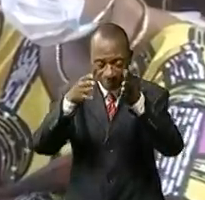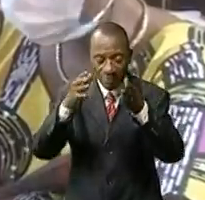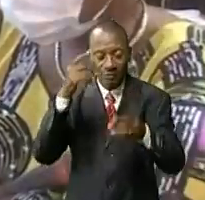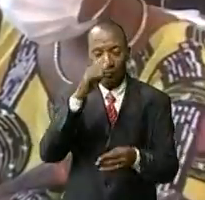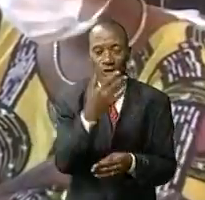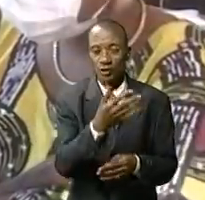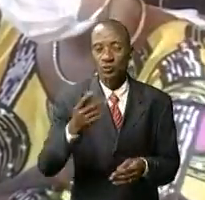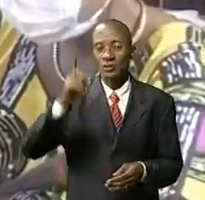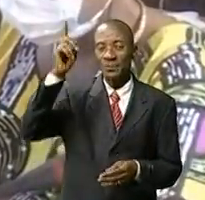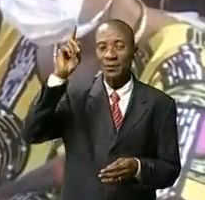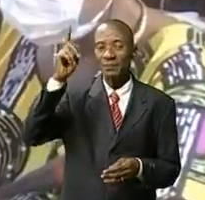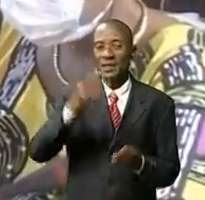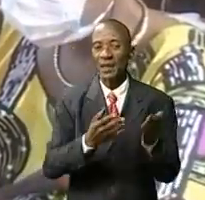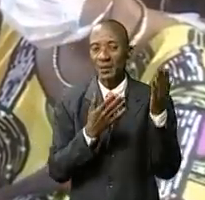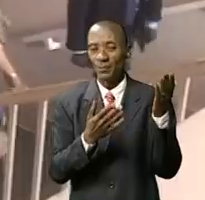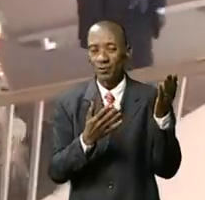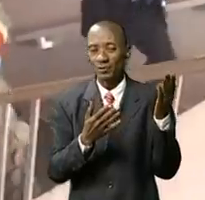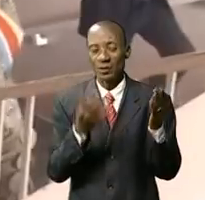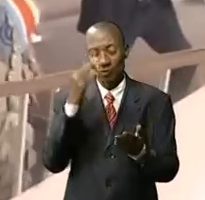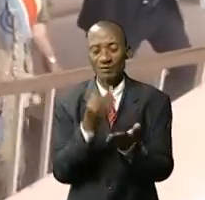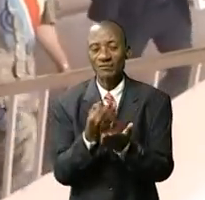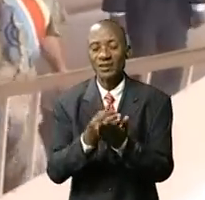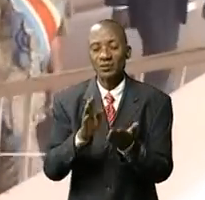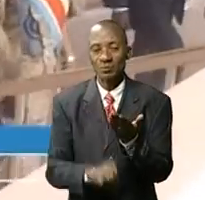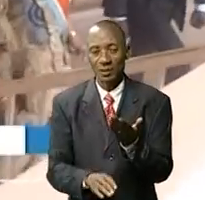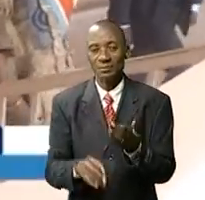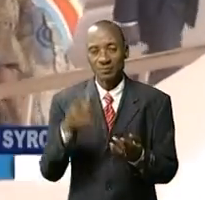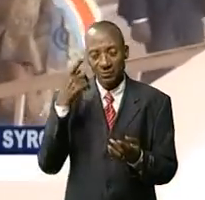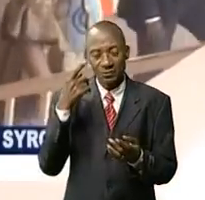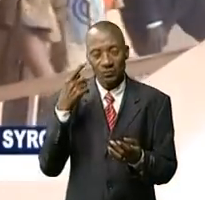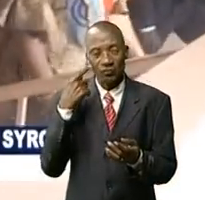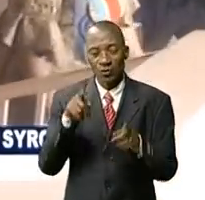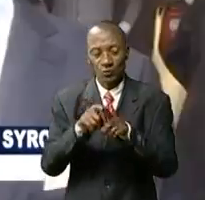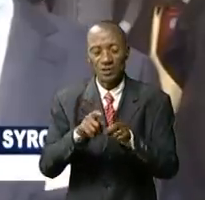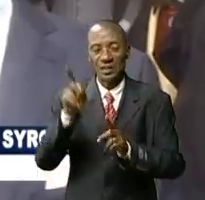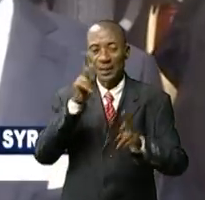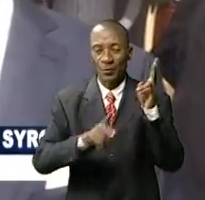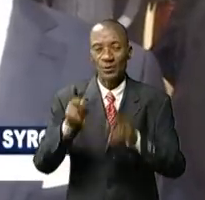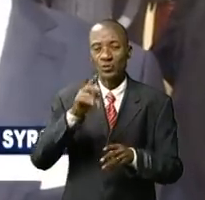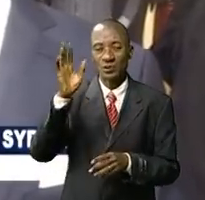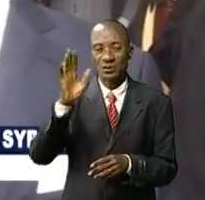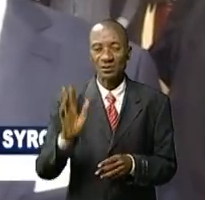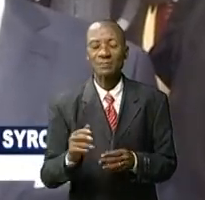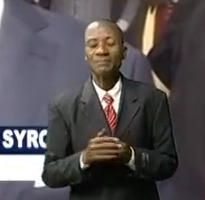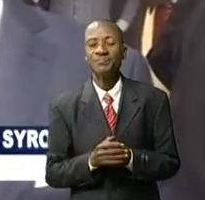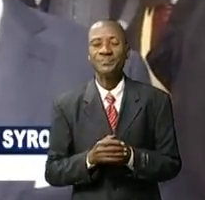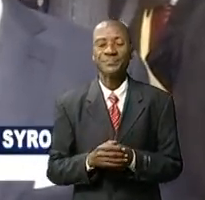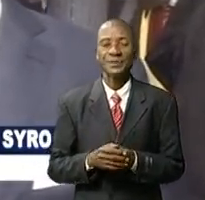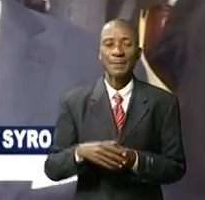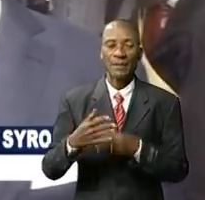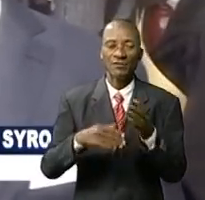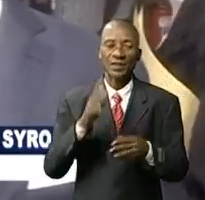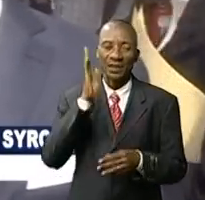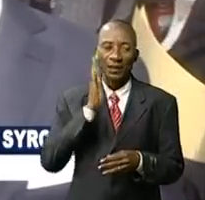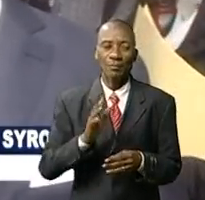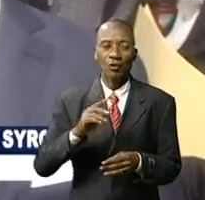en termes d'assainissement et des conditions de vie de la population quinoise. Il y a une mutation, hein, on demande la bonne gouvernance. Nous faisons un